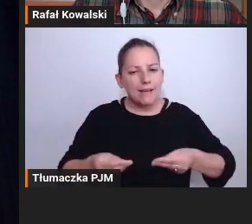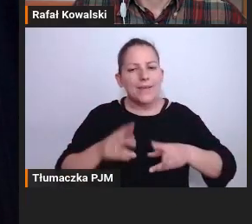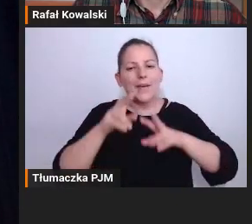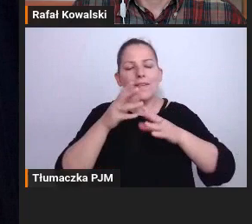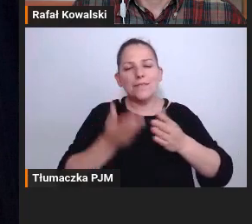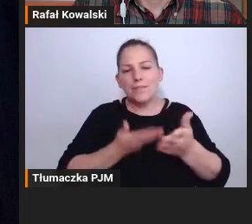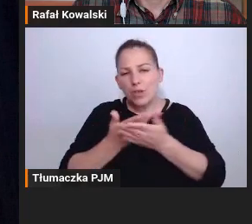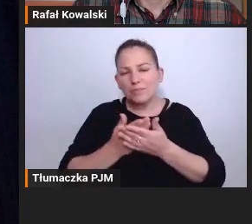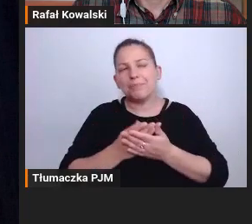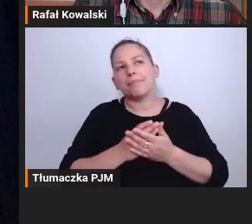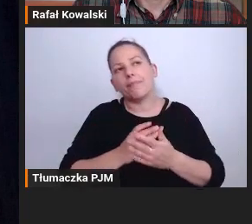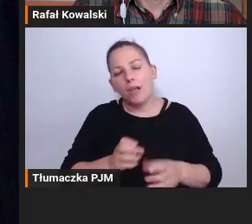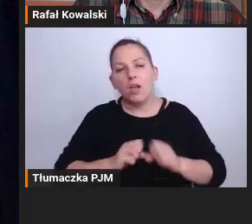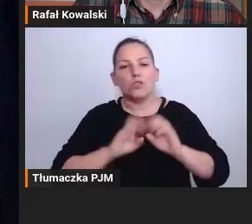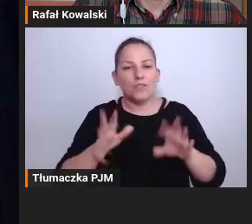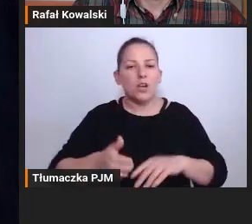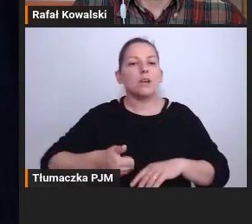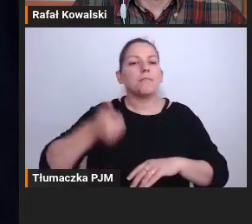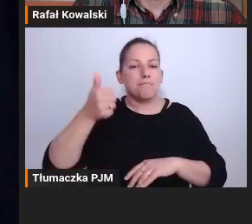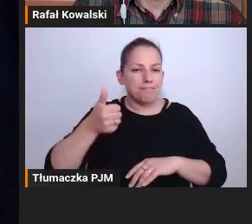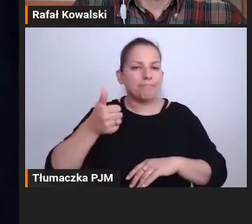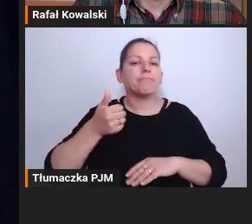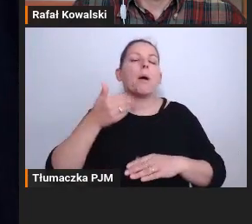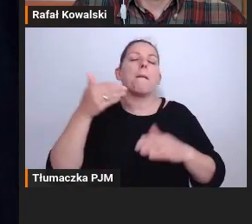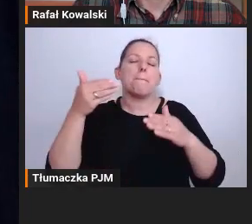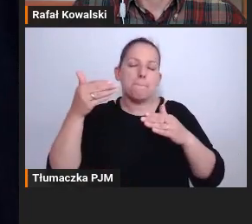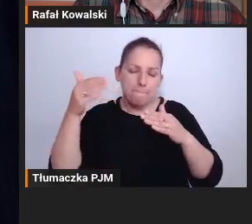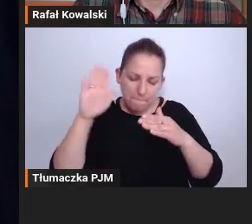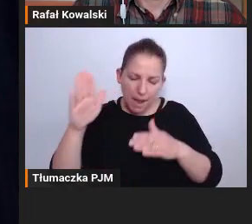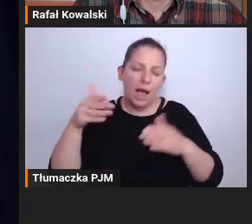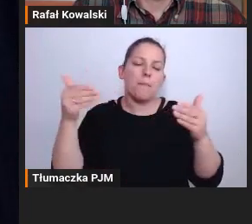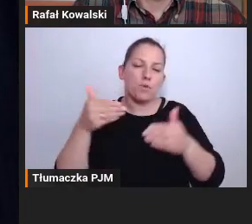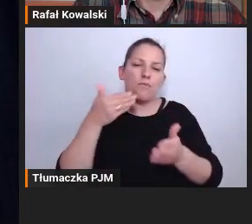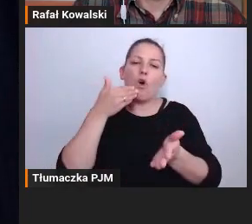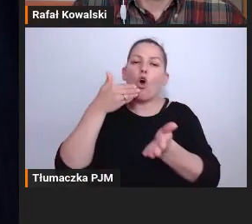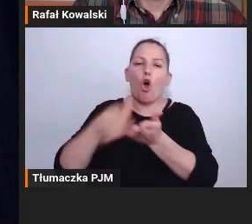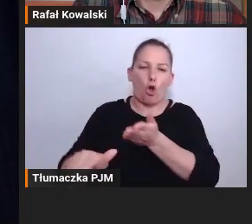oczywiście pracodawca ma możliwość odmówienia pracownikowi